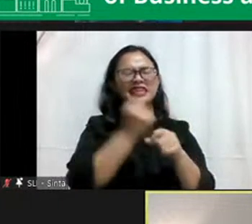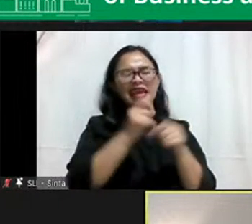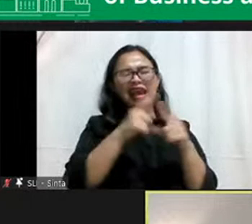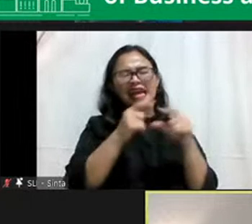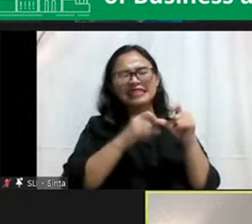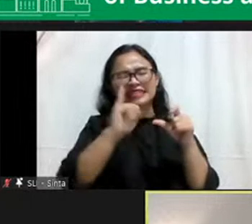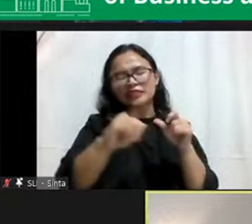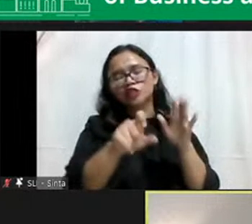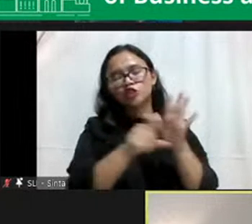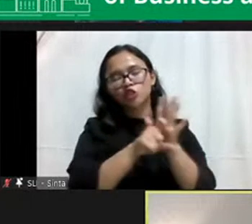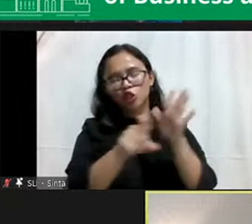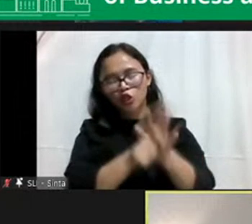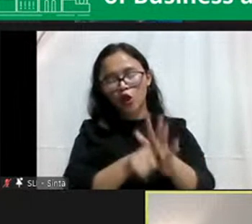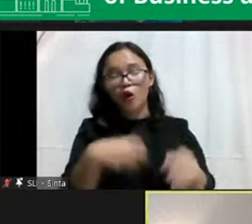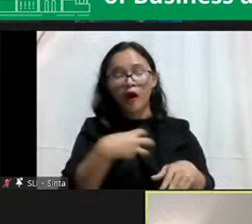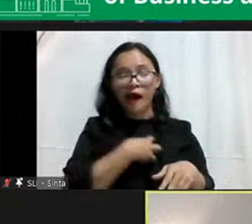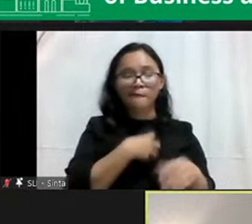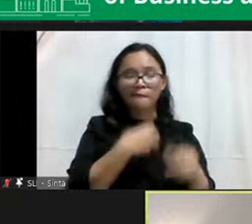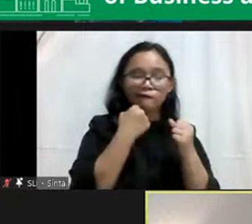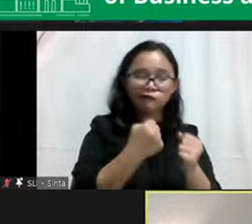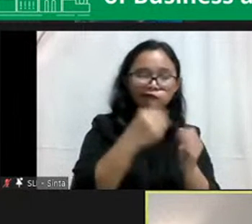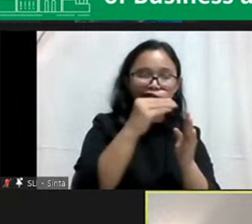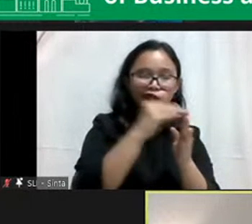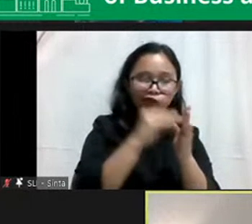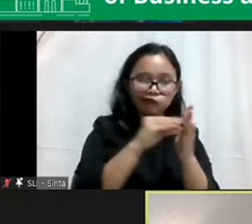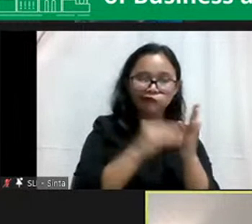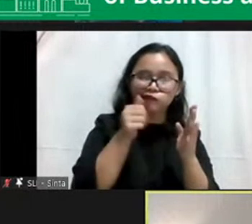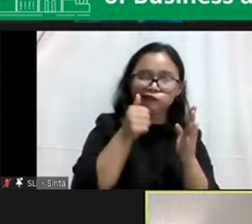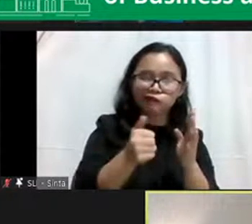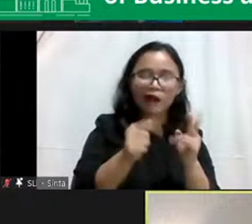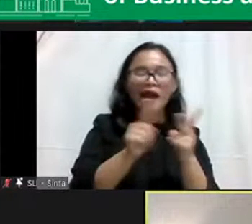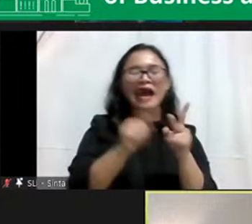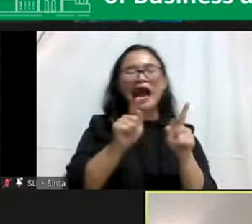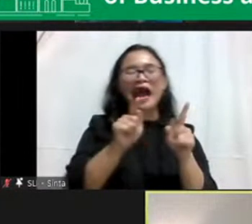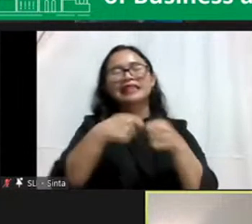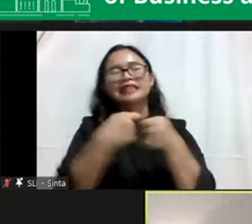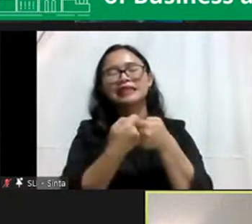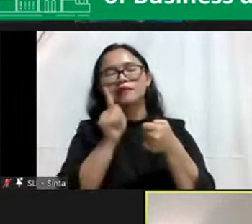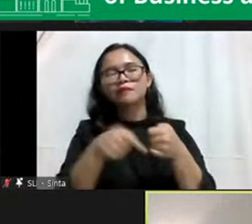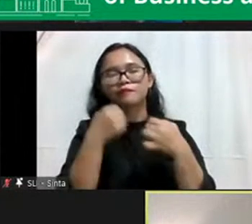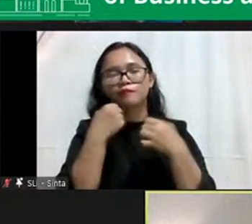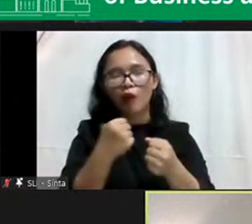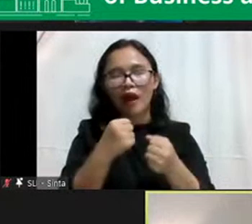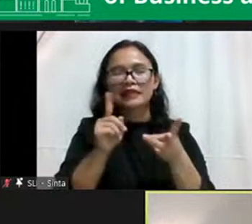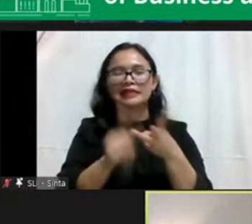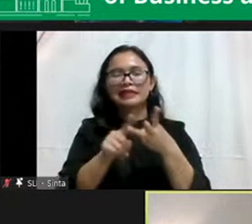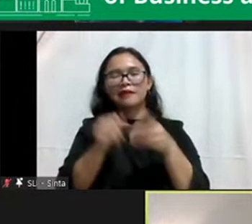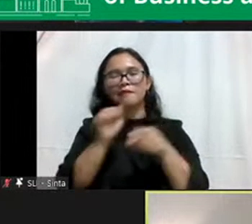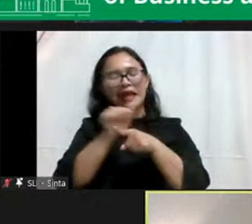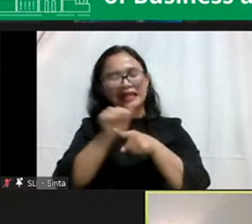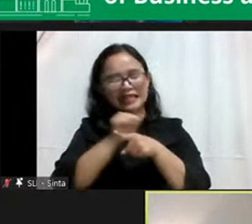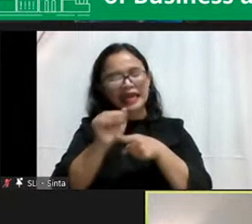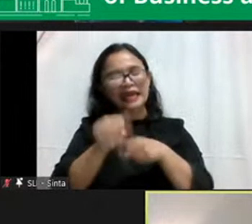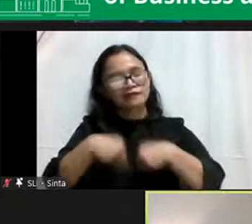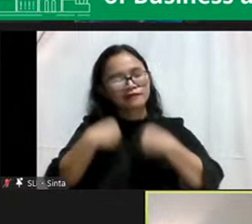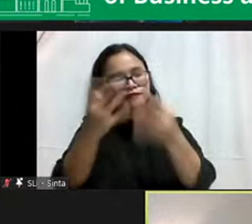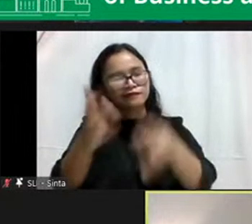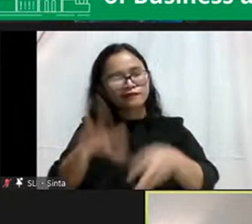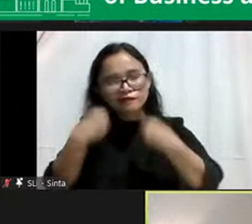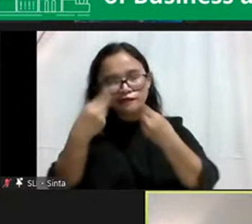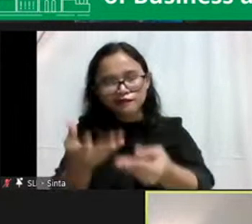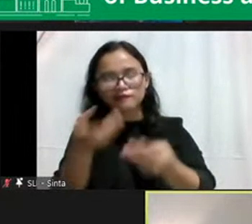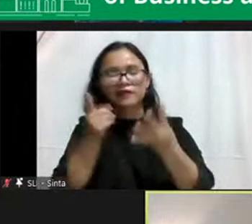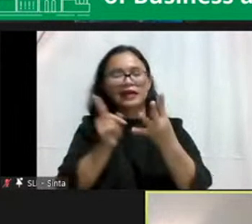HAM memperkuat pelaksanaan e tim memberikan pelatihan bagi para pemasok mengembangkan